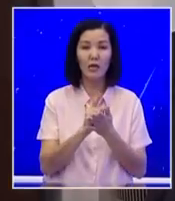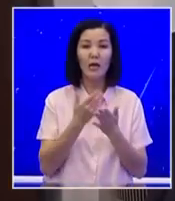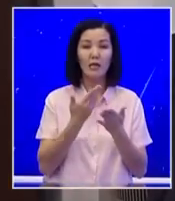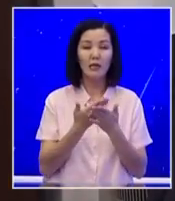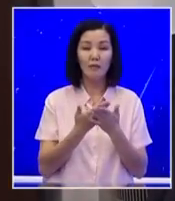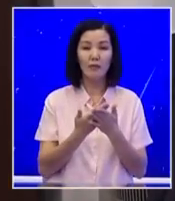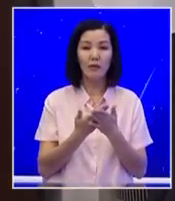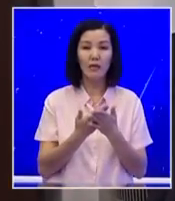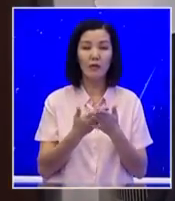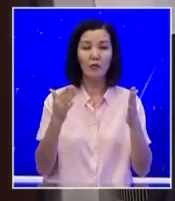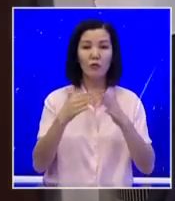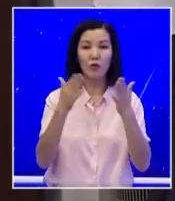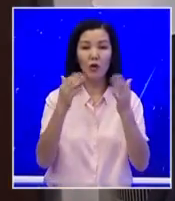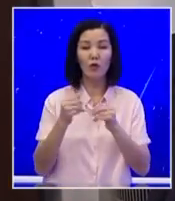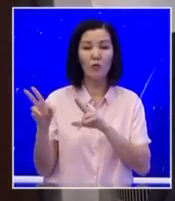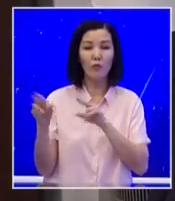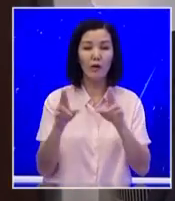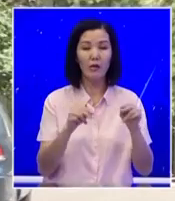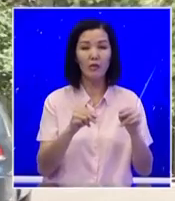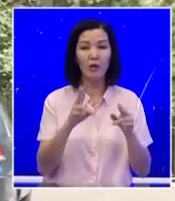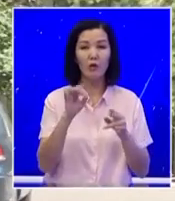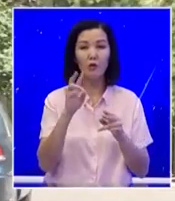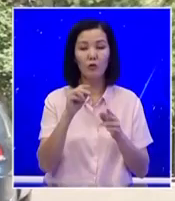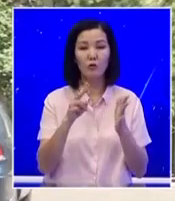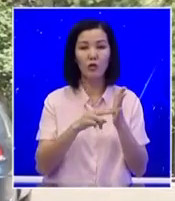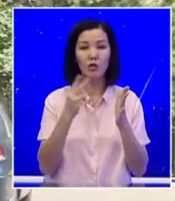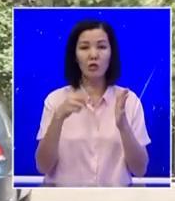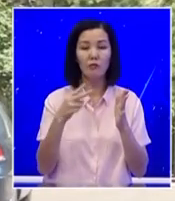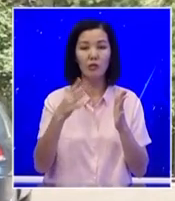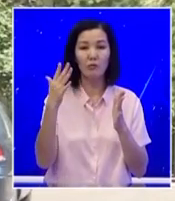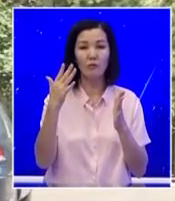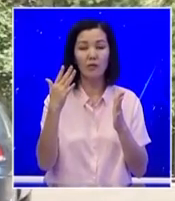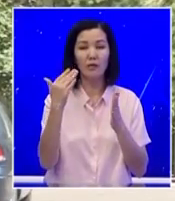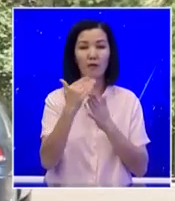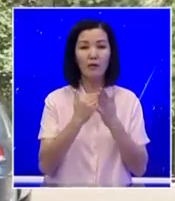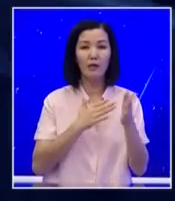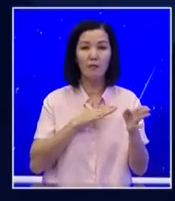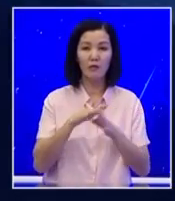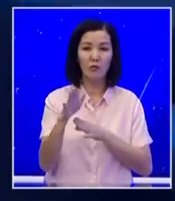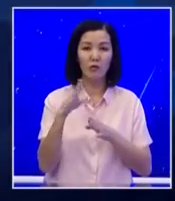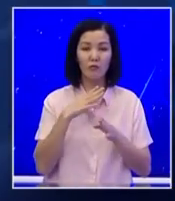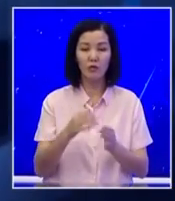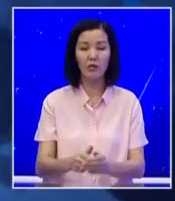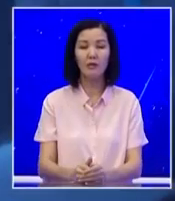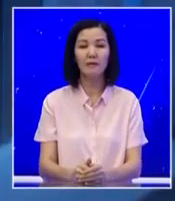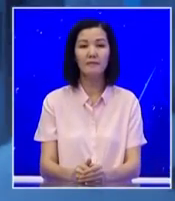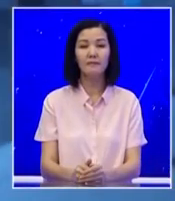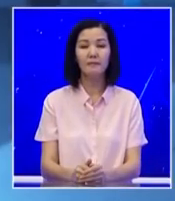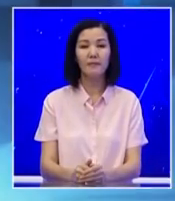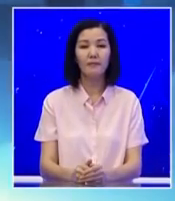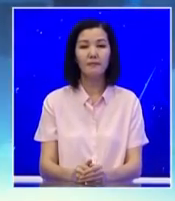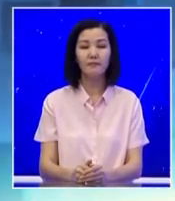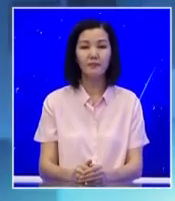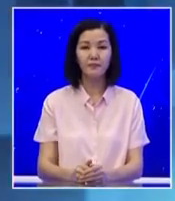өңірімізде баспаналы болудың бақытты отбасы, нұрлы жер, 7-20-25 жобасы сәтімен іске асып жатыр. Мадина Берқызы, Мәди